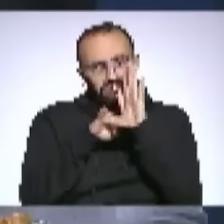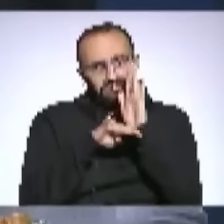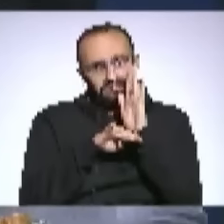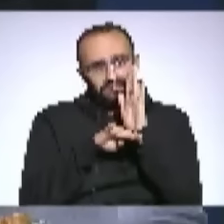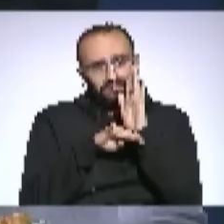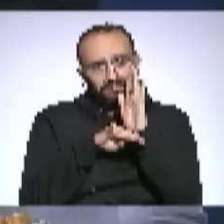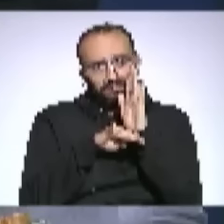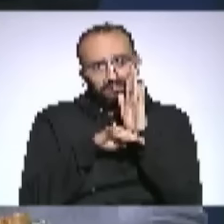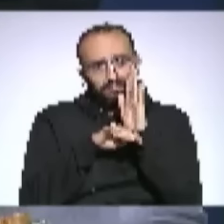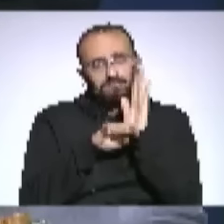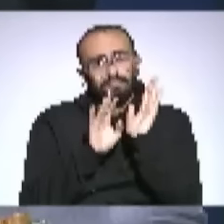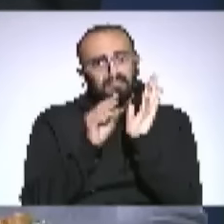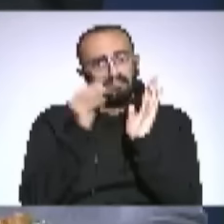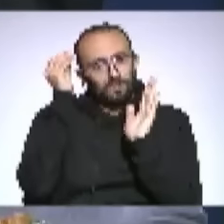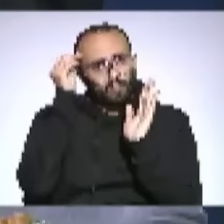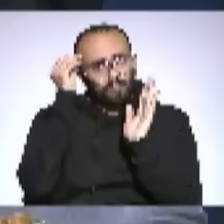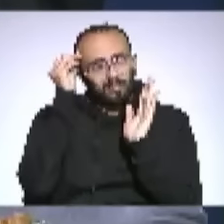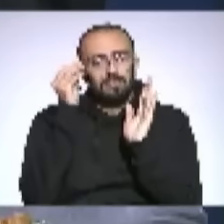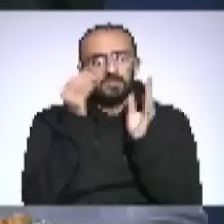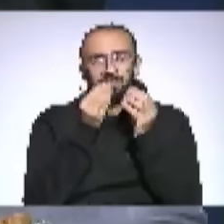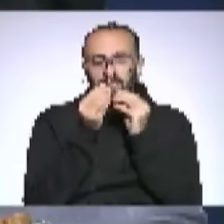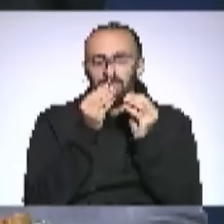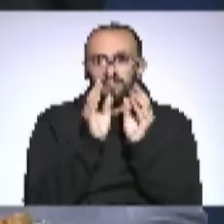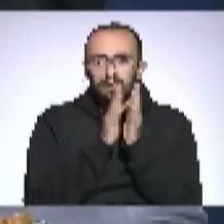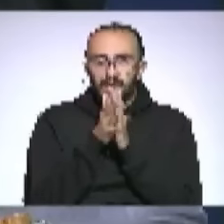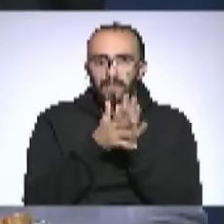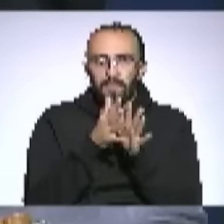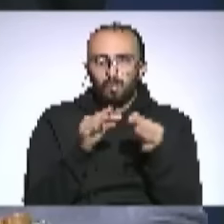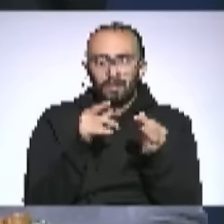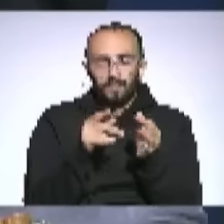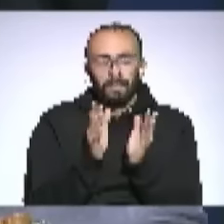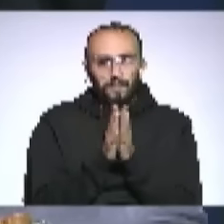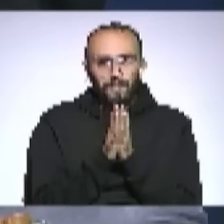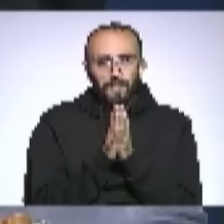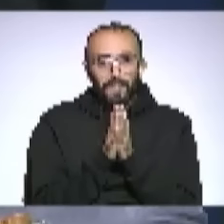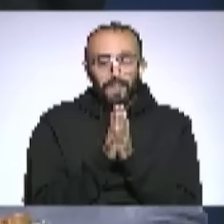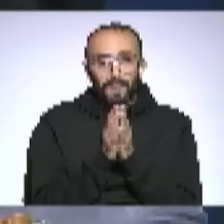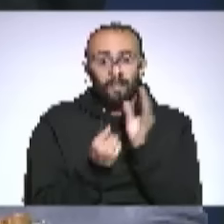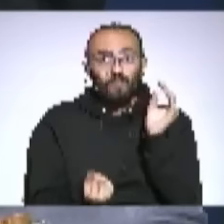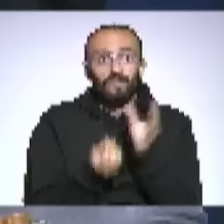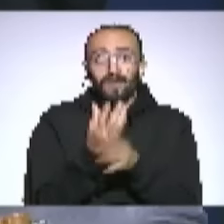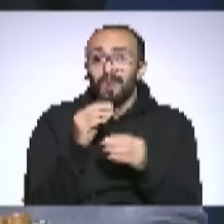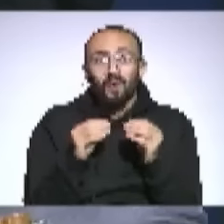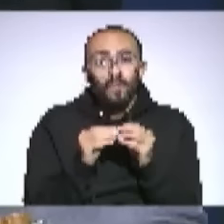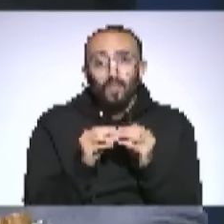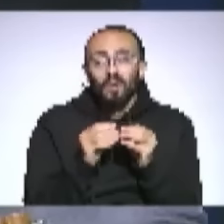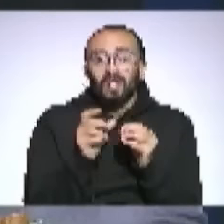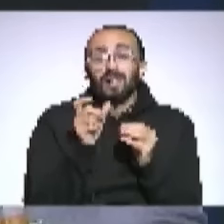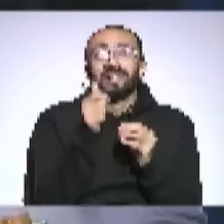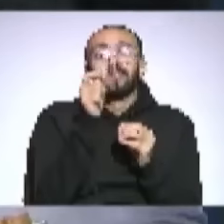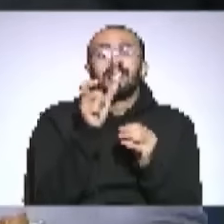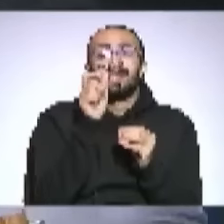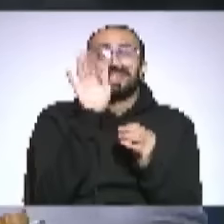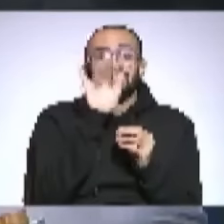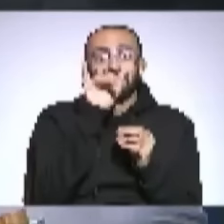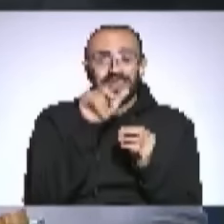معين عشان نتعامل معاها ونتكلم فيها وكانت المفاجاه ان